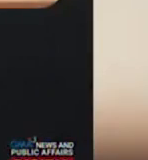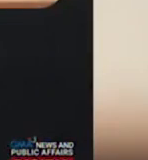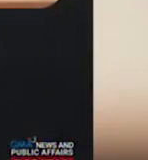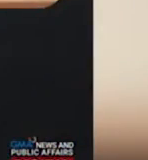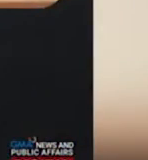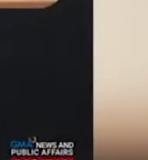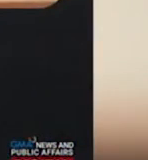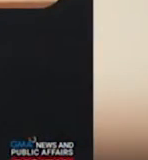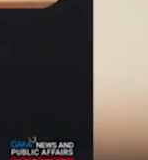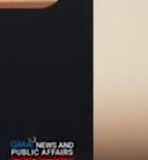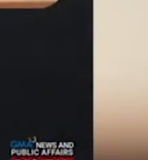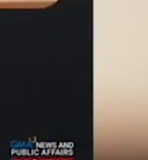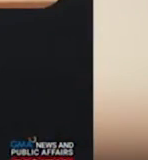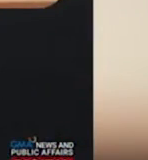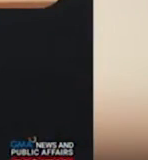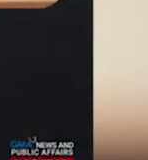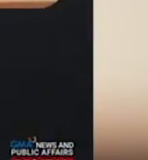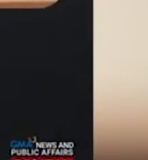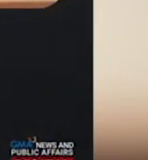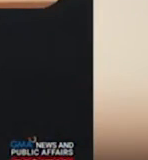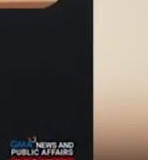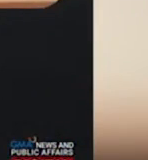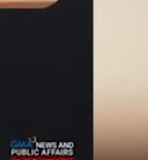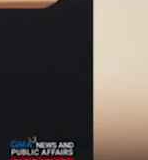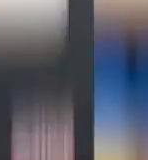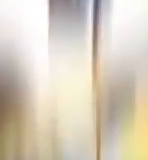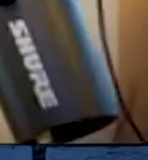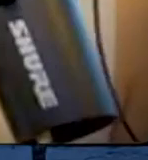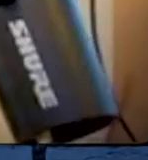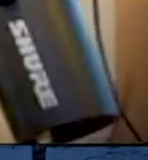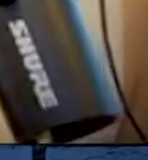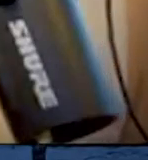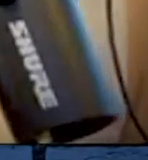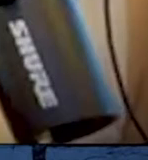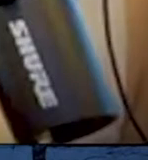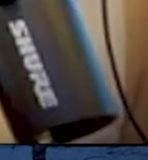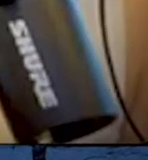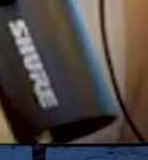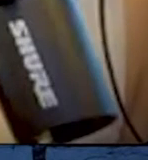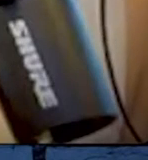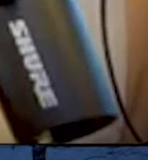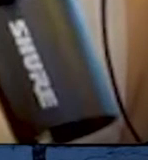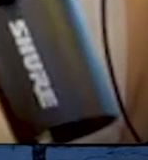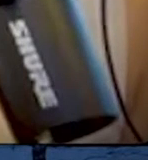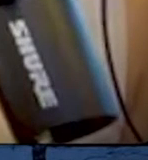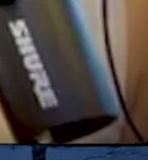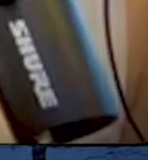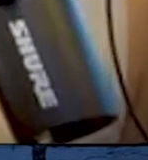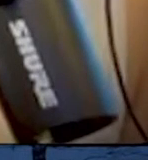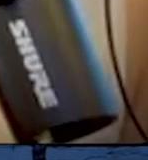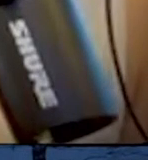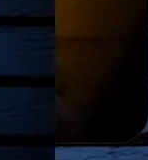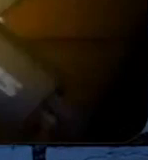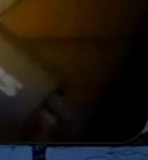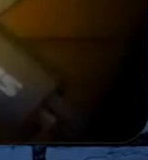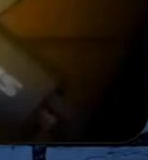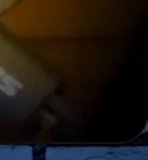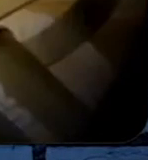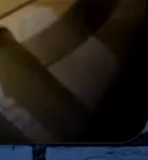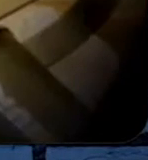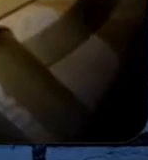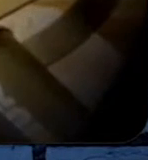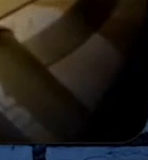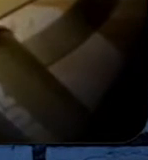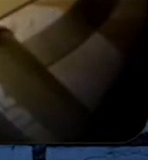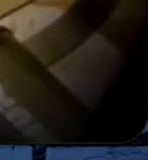Surprise guest, ikaw ba ay into politics din? Isa ka bang artista, singer, vlogger? Surprise